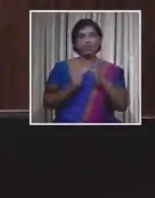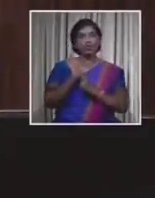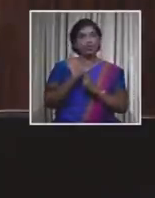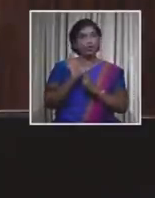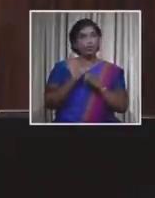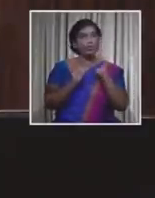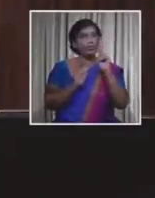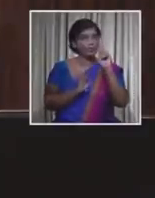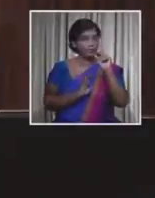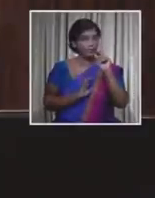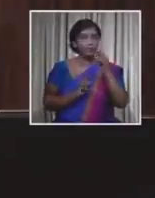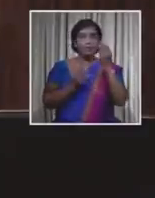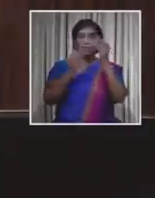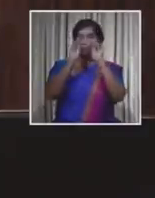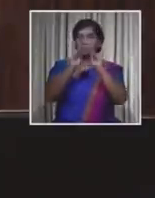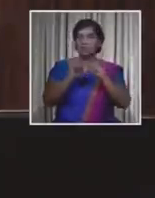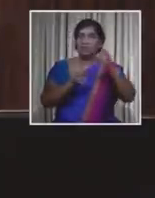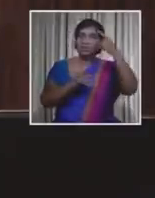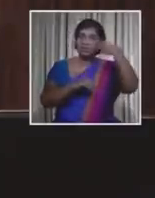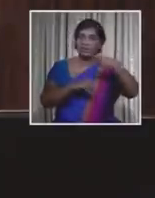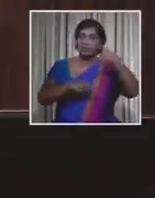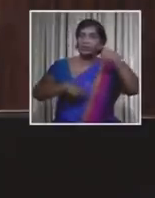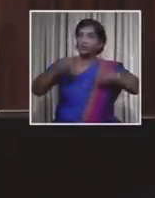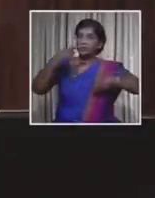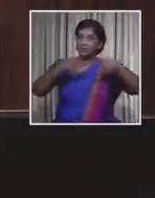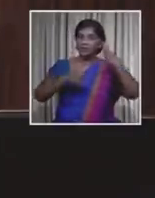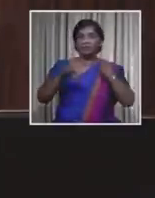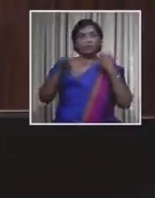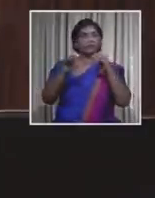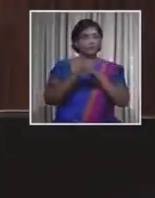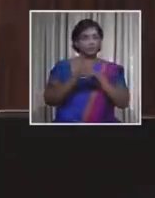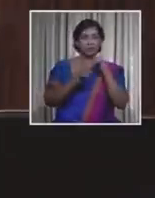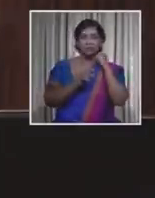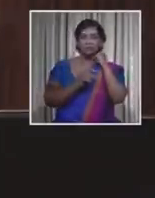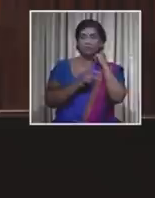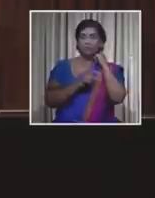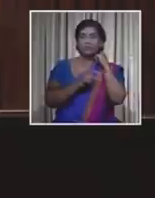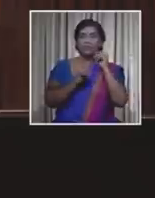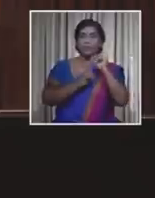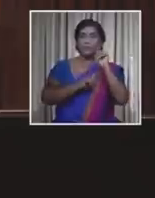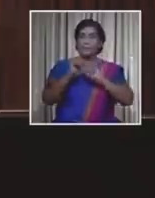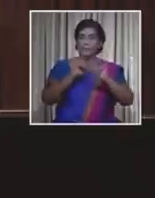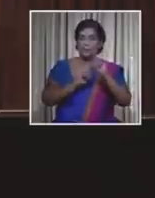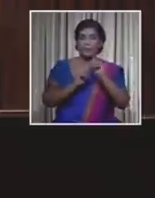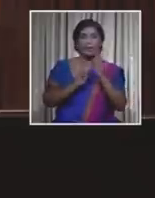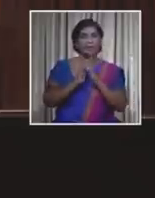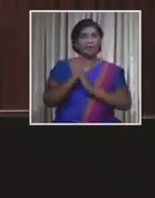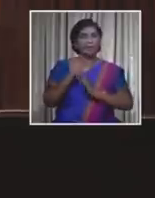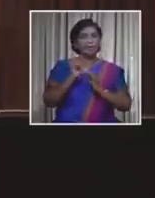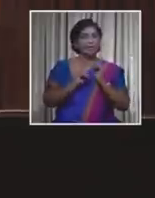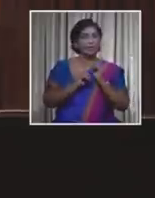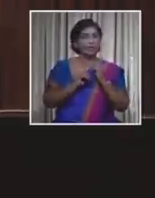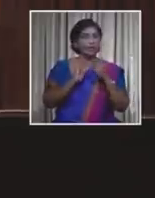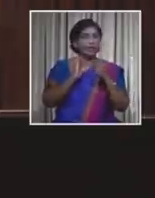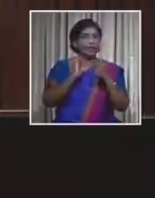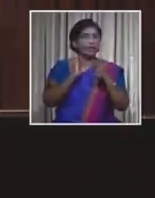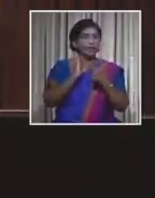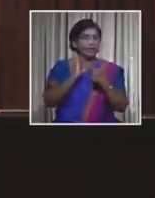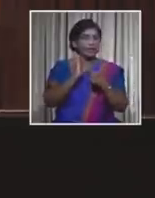දින අයවැය දිවෙනිවර කීමේ විවාදයට සහභාගී වෙමින් පාර්ලිමේන්තු මන්ත්‍රී ගරු තිස්ස